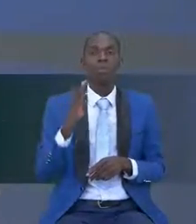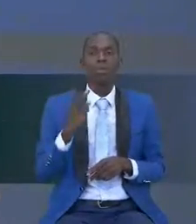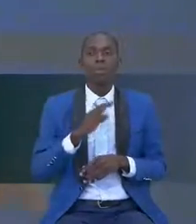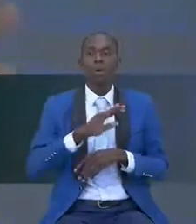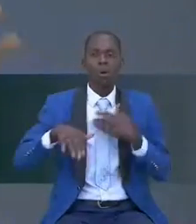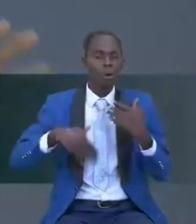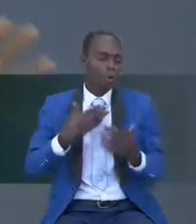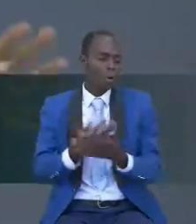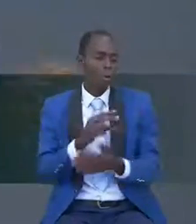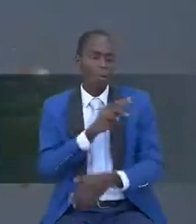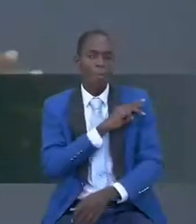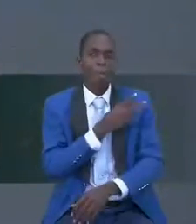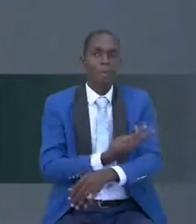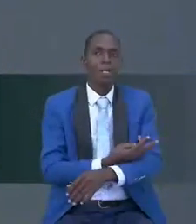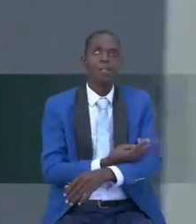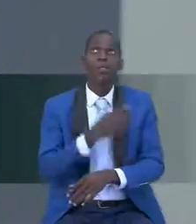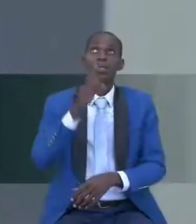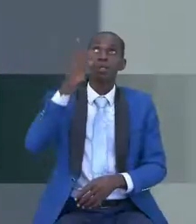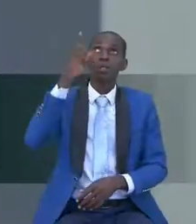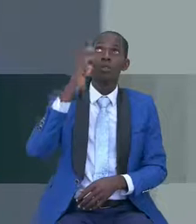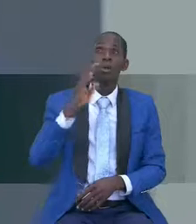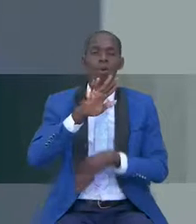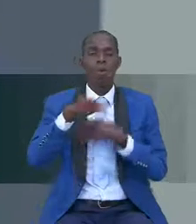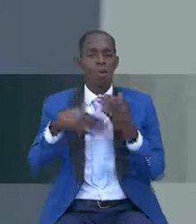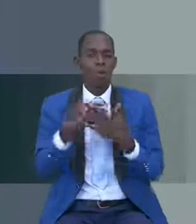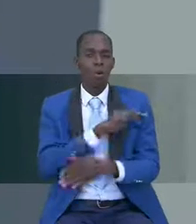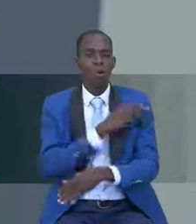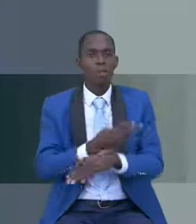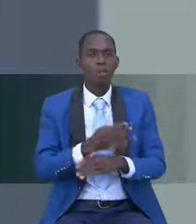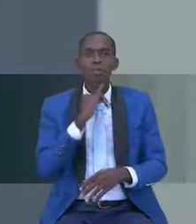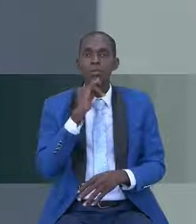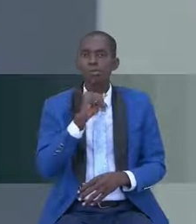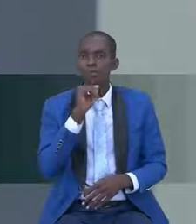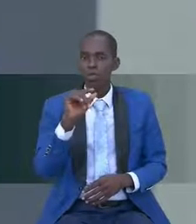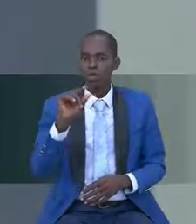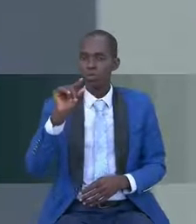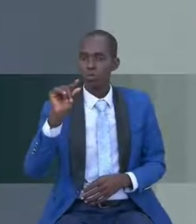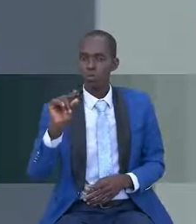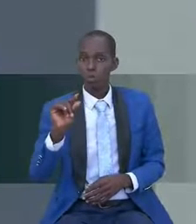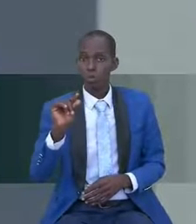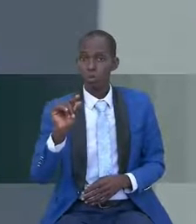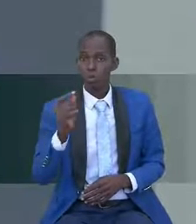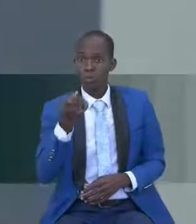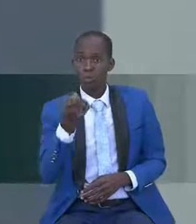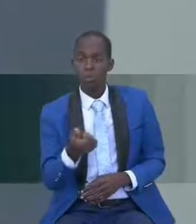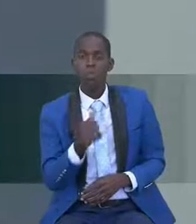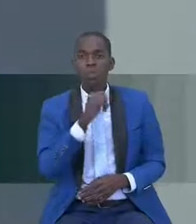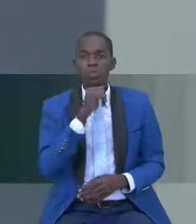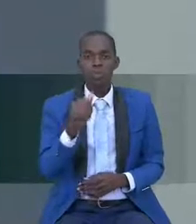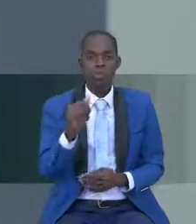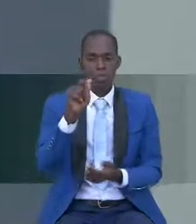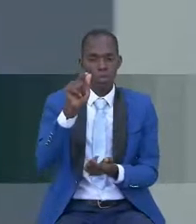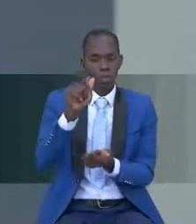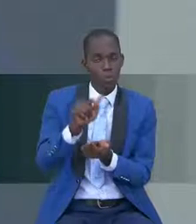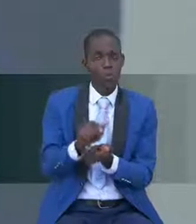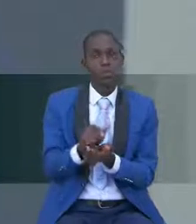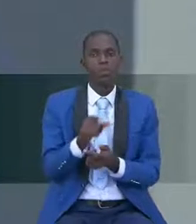toute-puissance active de la personne immuable de Dieu. Ce n'est pas un petit Dieu, ce n'est pas un Dieu bas que